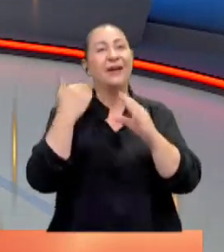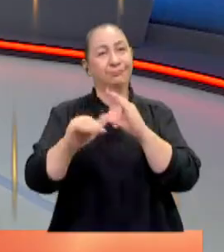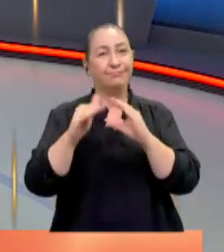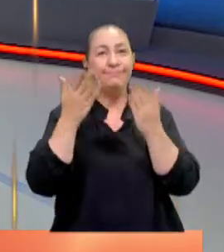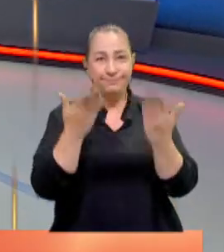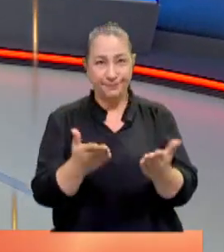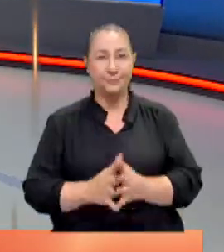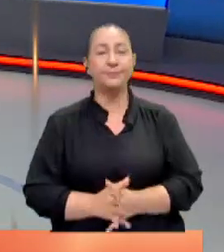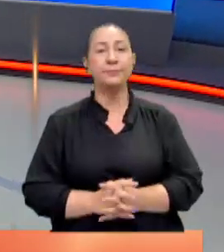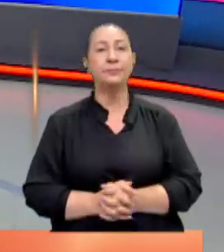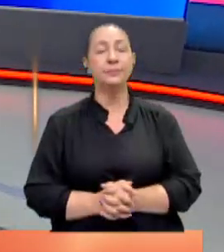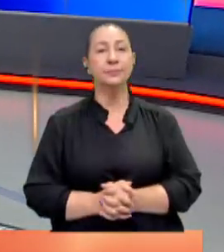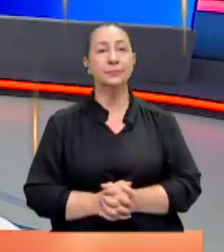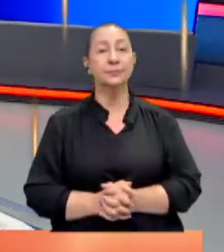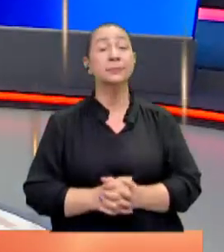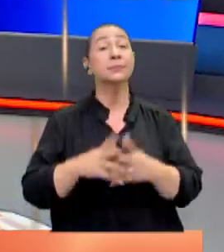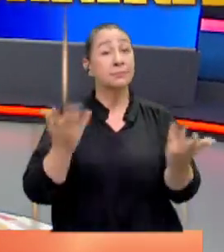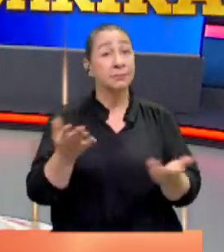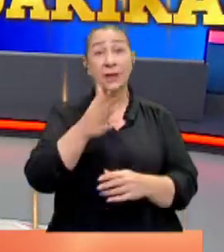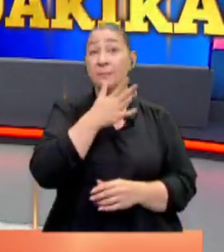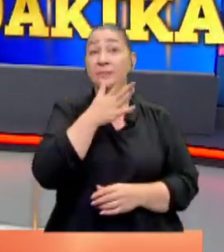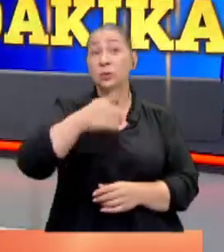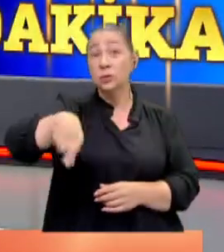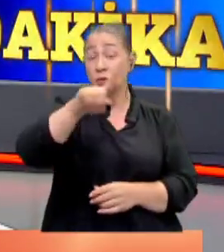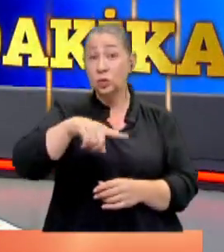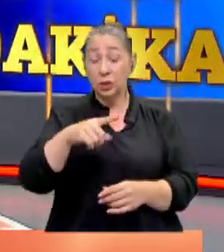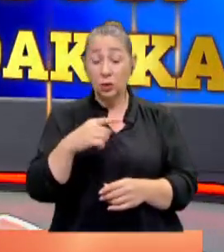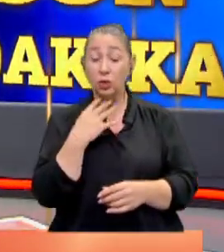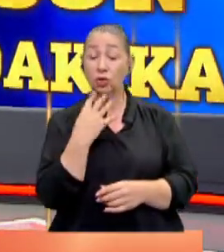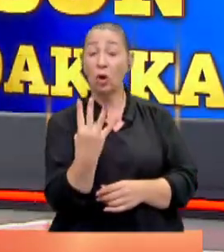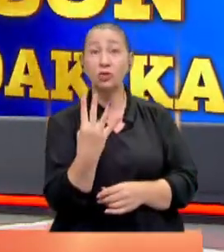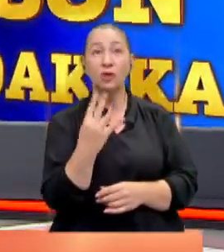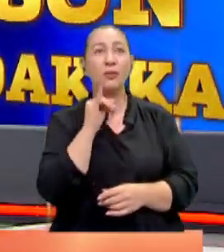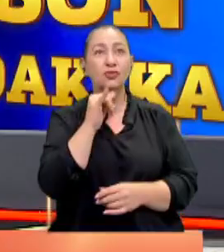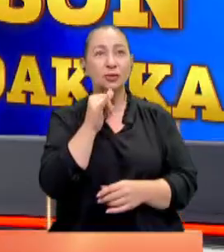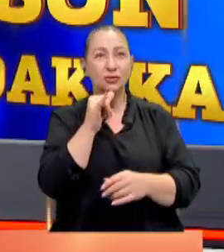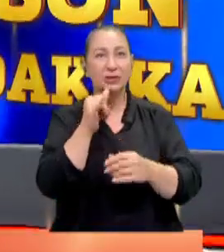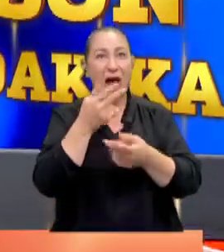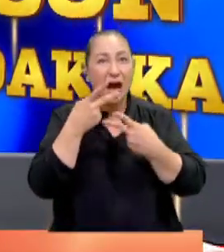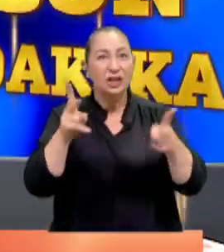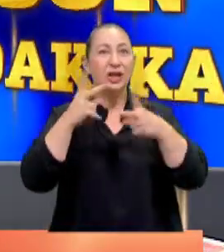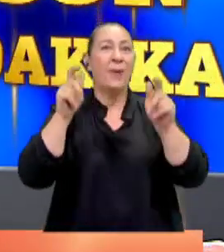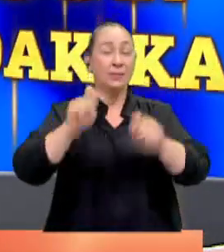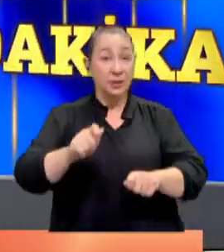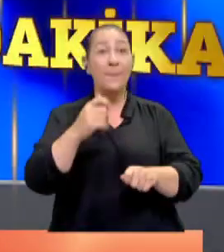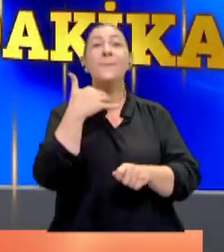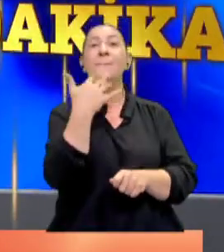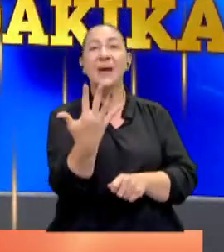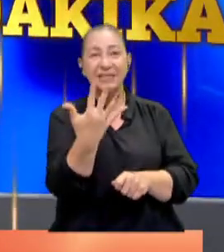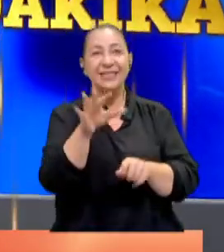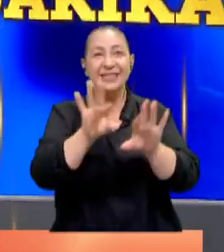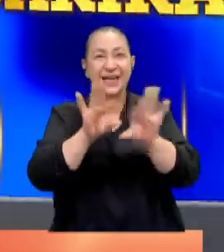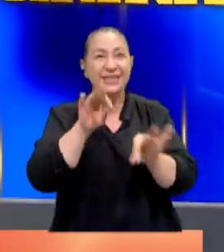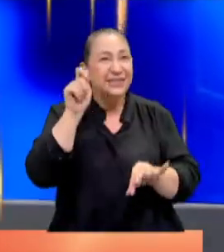yaptığı duyuruda. Biliyorsunuz ayın 4'ünde ilan edileceği söylenmişti. 5'inde de tercihlerin